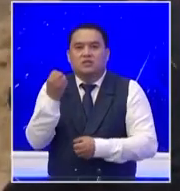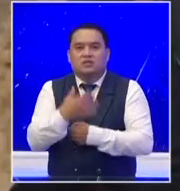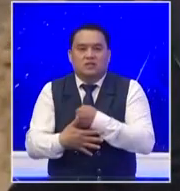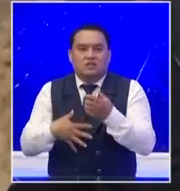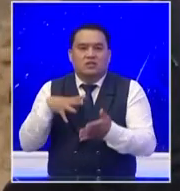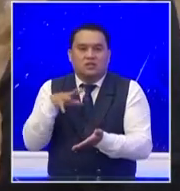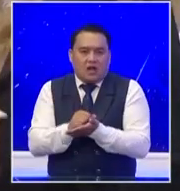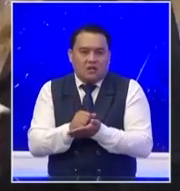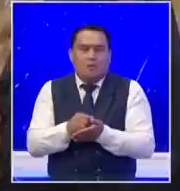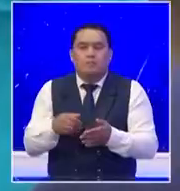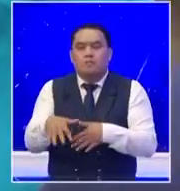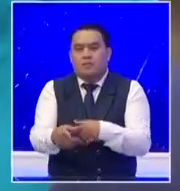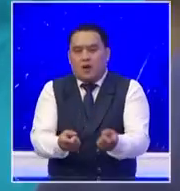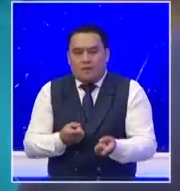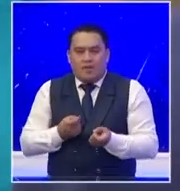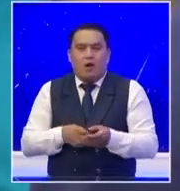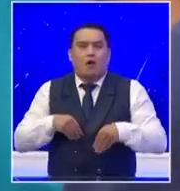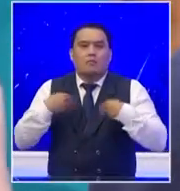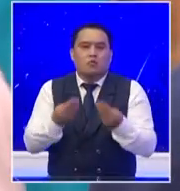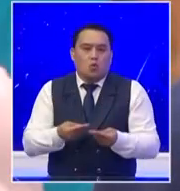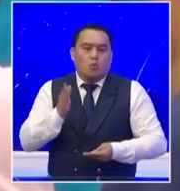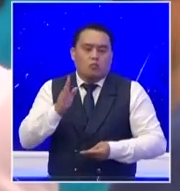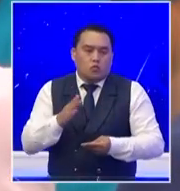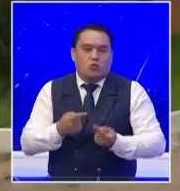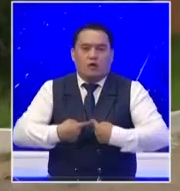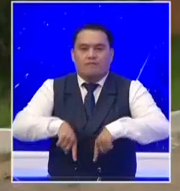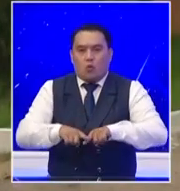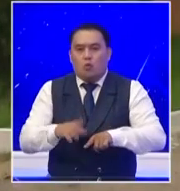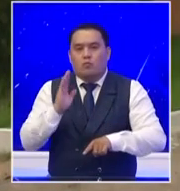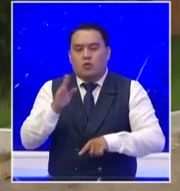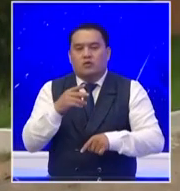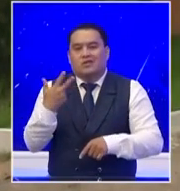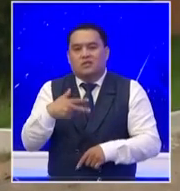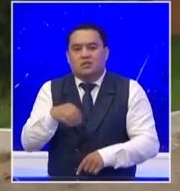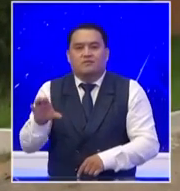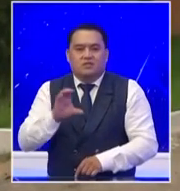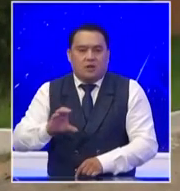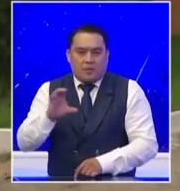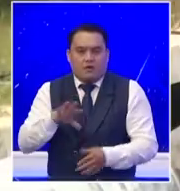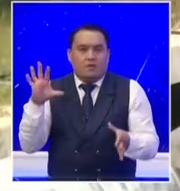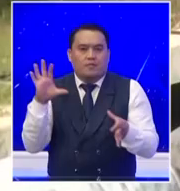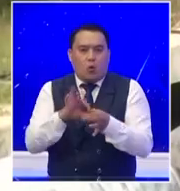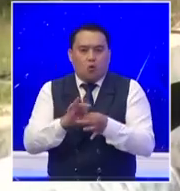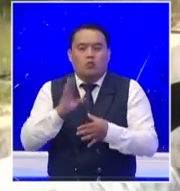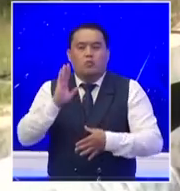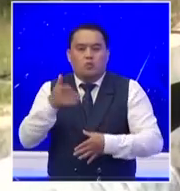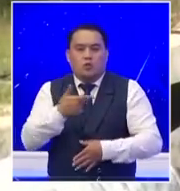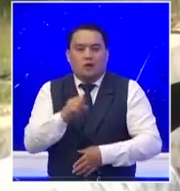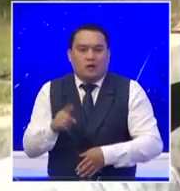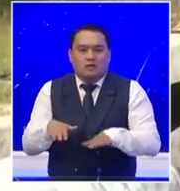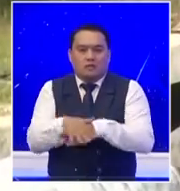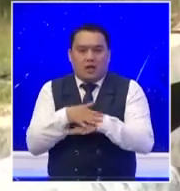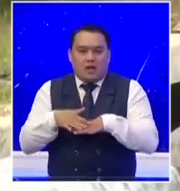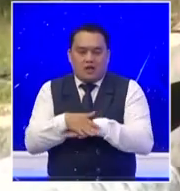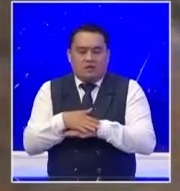занятости задействовали местных жителей. Сдать объект в эксплуатацию подрядчики намерены уже 30 сентября. Подключаются к голубому топливу и местные жители.